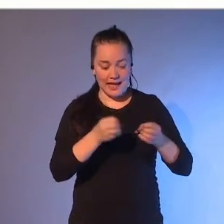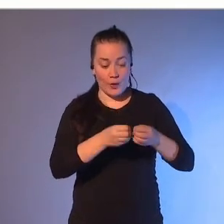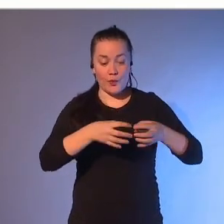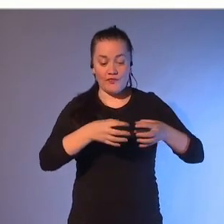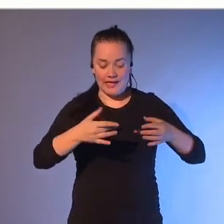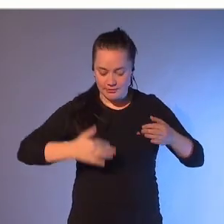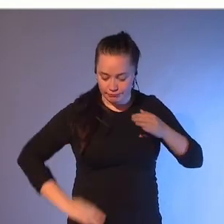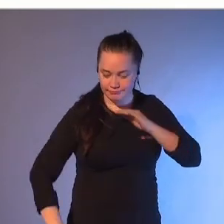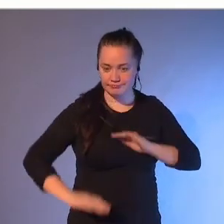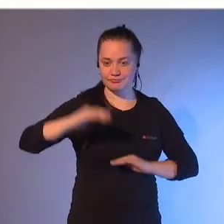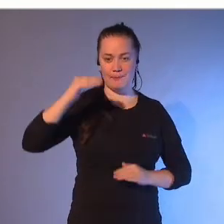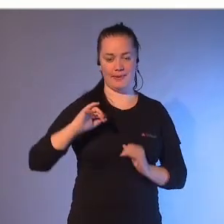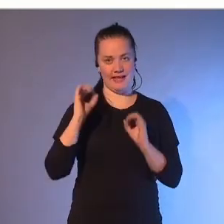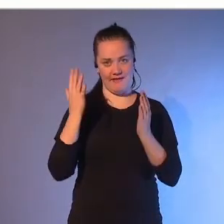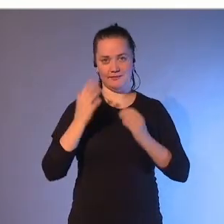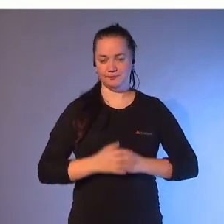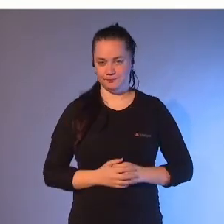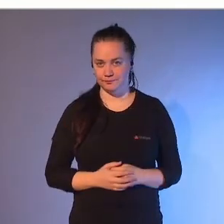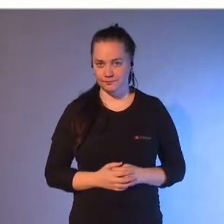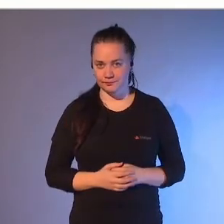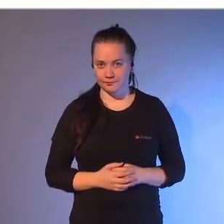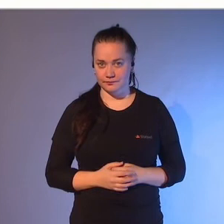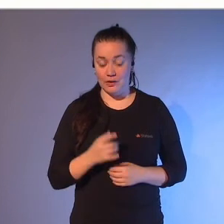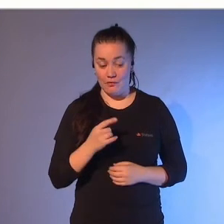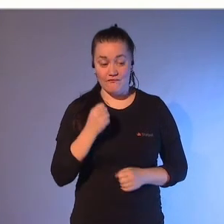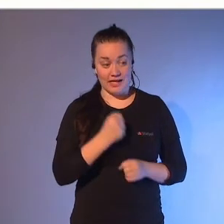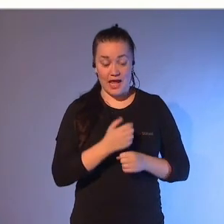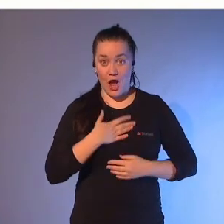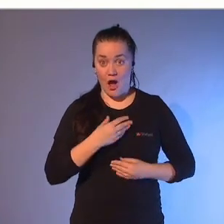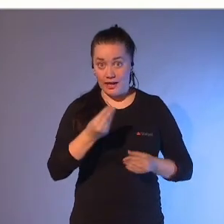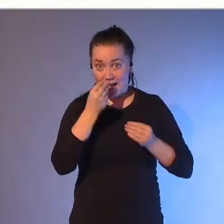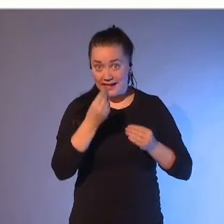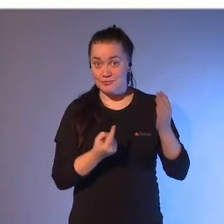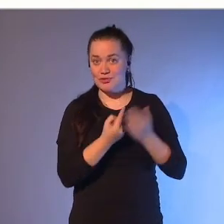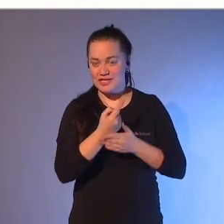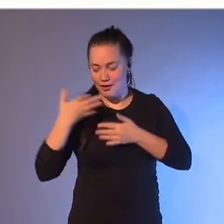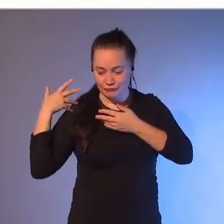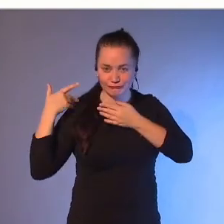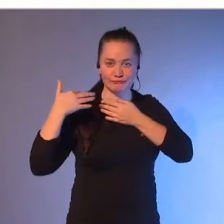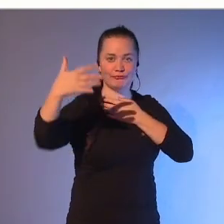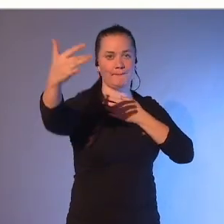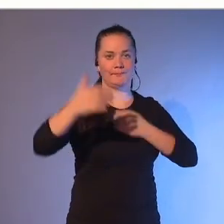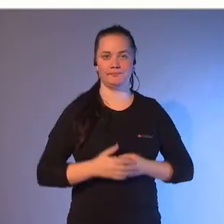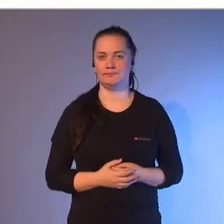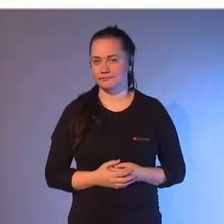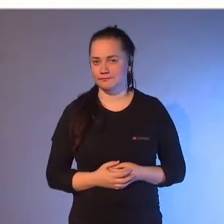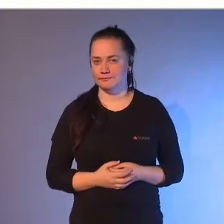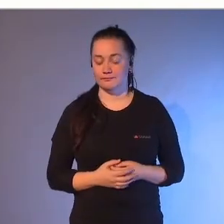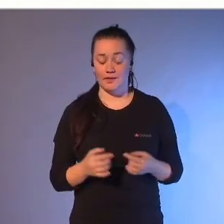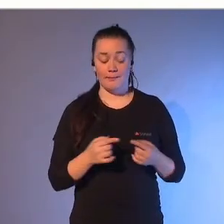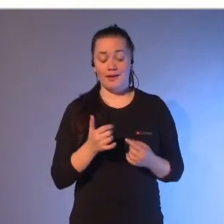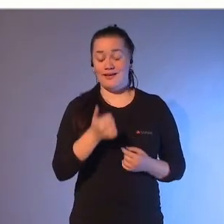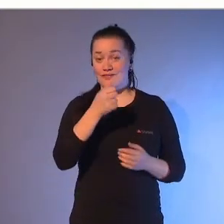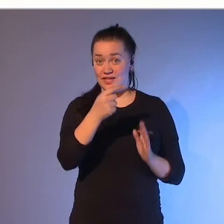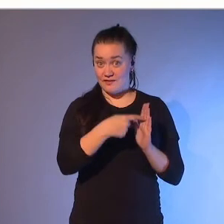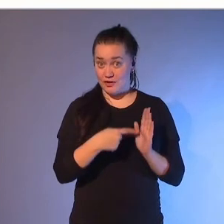Og det et læringspotensial kontinuerlig. Men så det en viktig